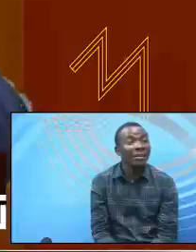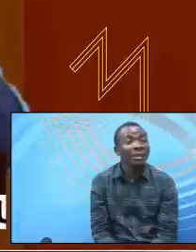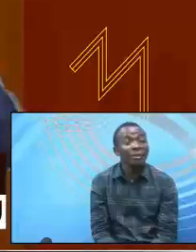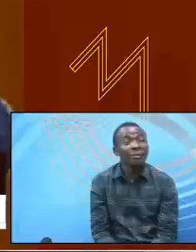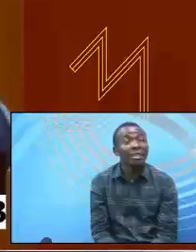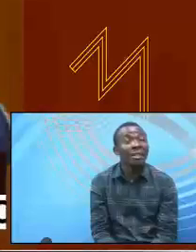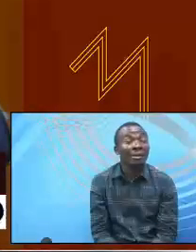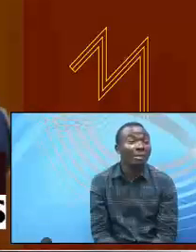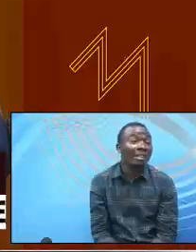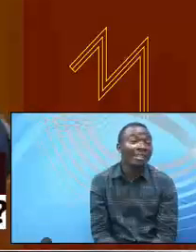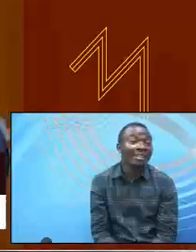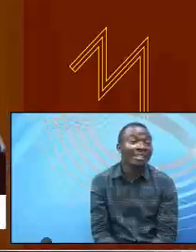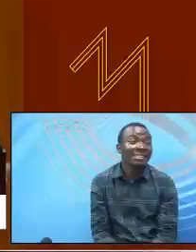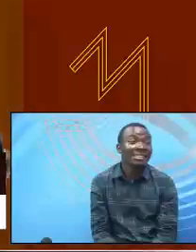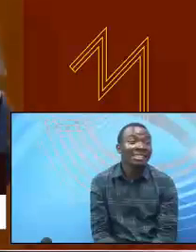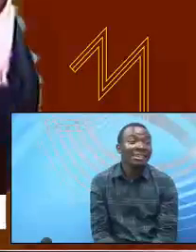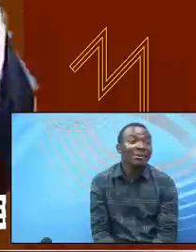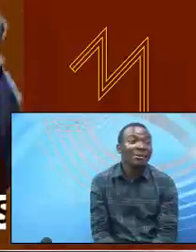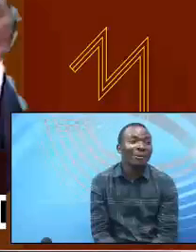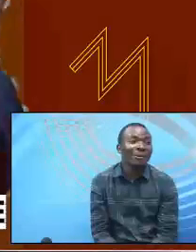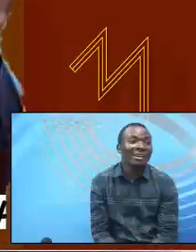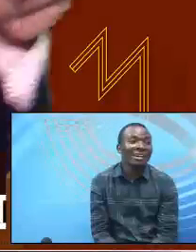Uramufata ukamuyobora ukamujyana.